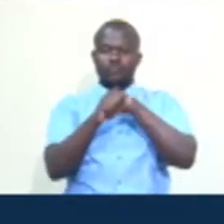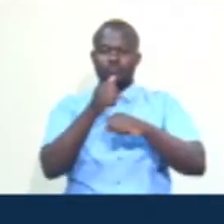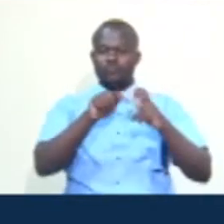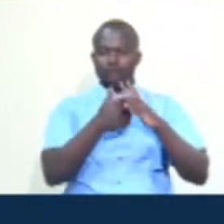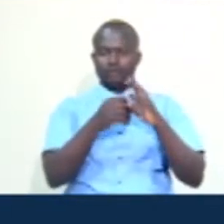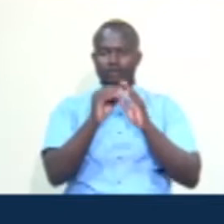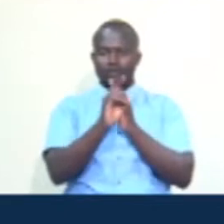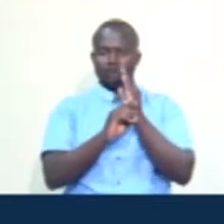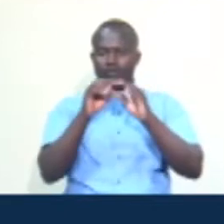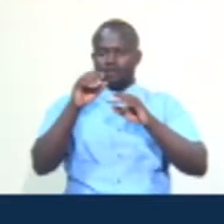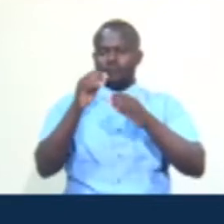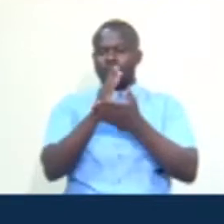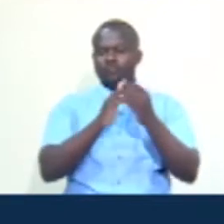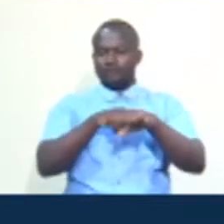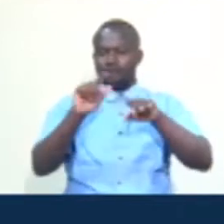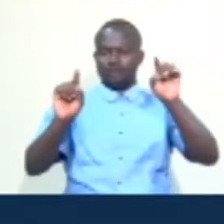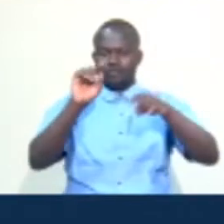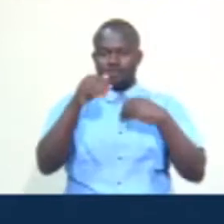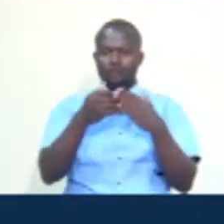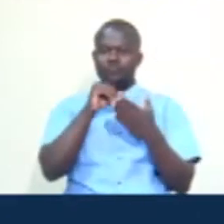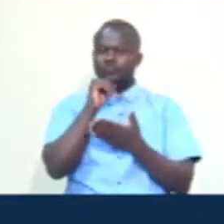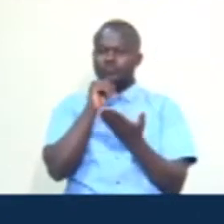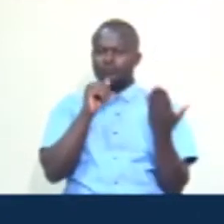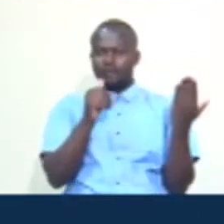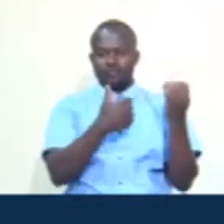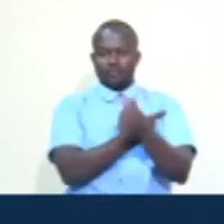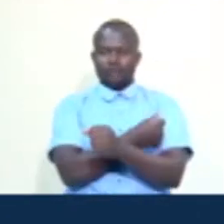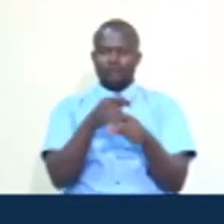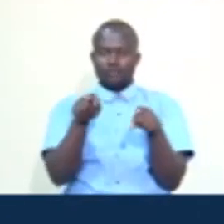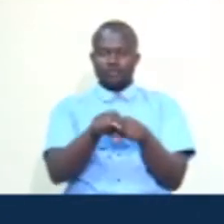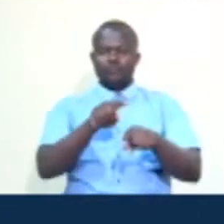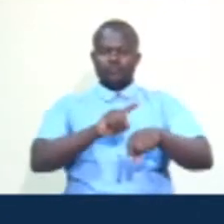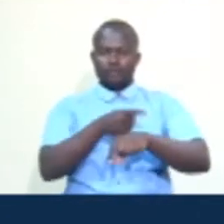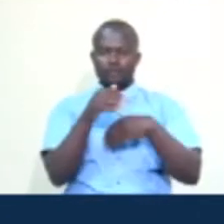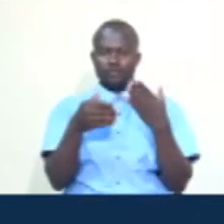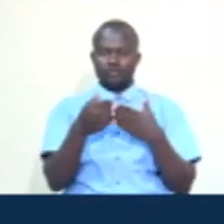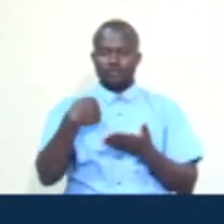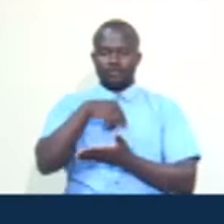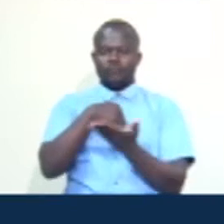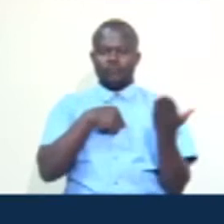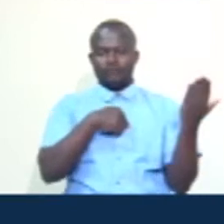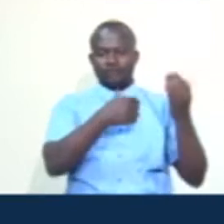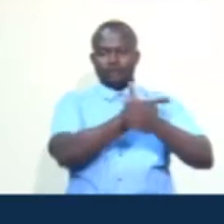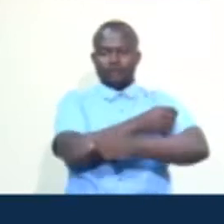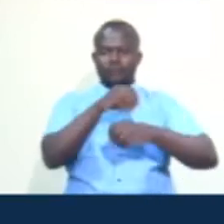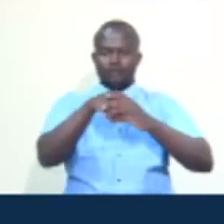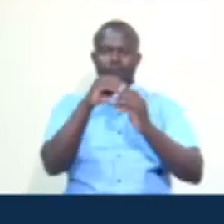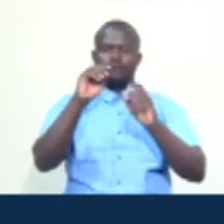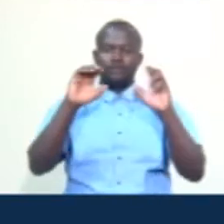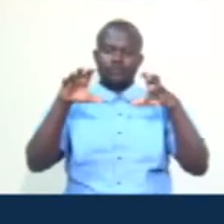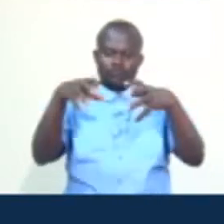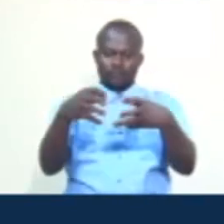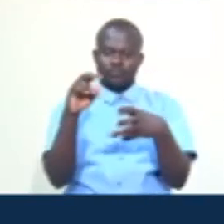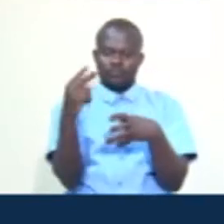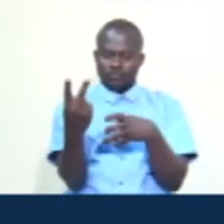mu turere tumwe na tumwe mu gihugu ntago uturere twose twakingiriye rimwe twebwe akarere kacu kari mu turere tuzakingira mu cyiciro cya kabiri nk'uko nari